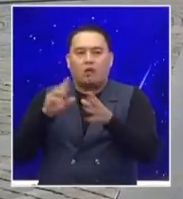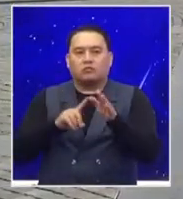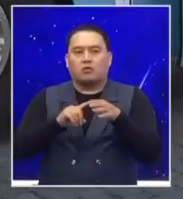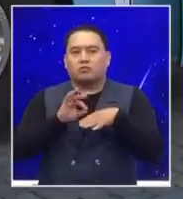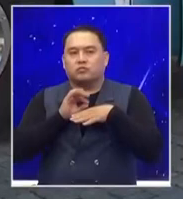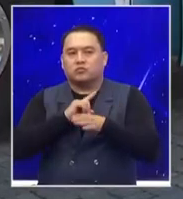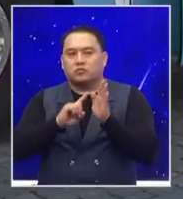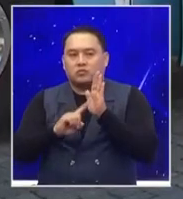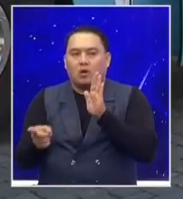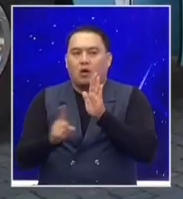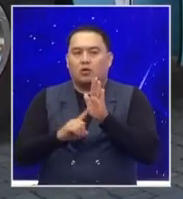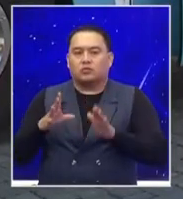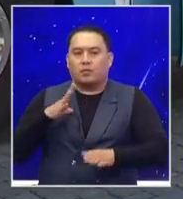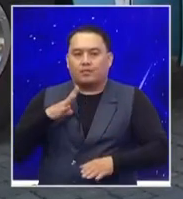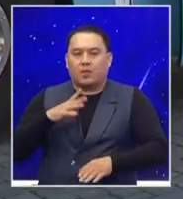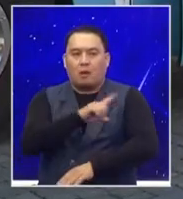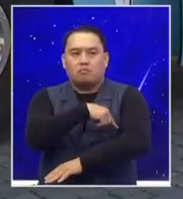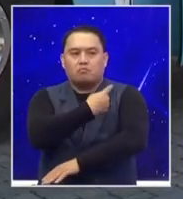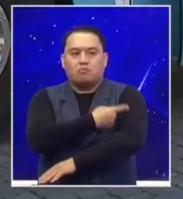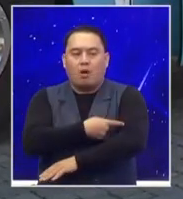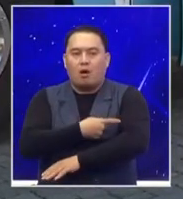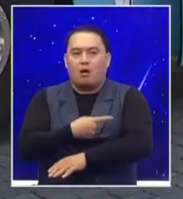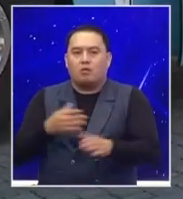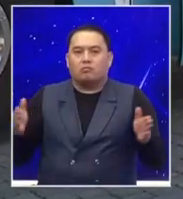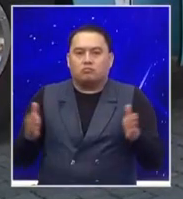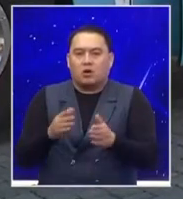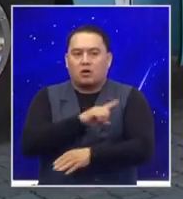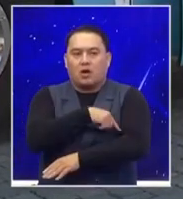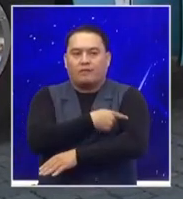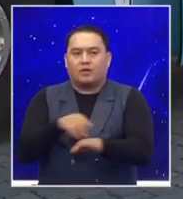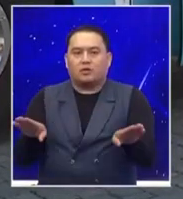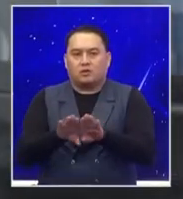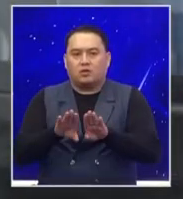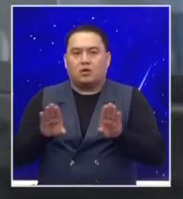тұрады. Жылжымалы медициналық кешен шағын емхана іспетті.